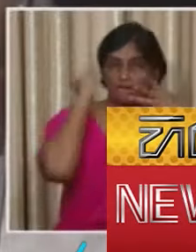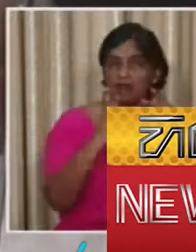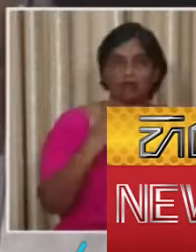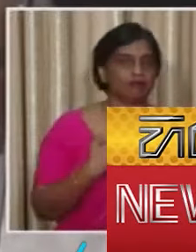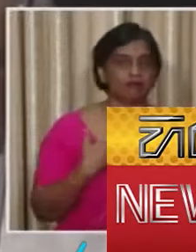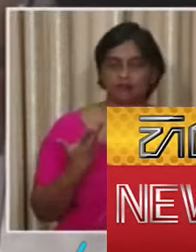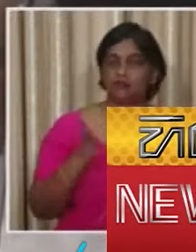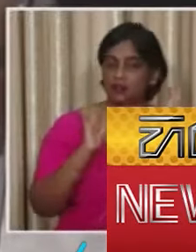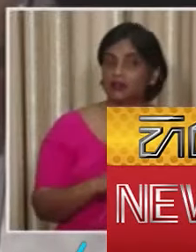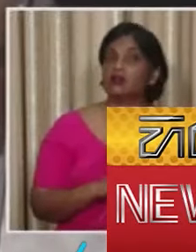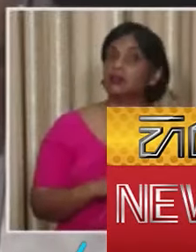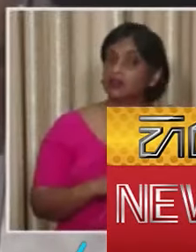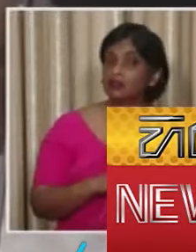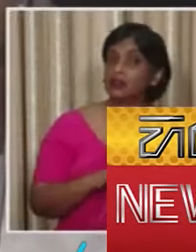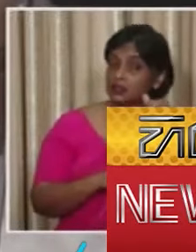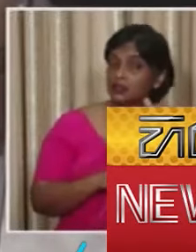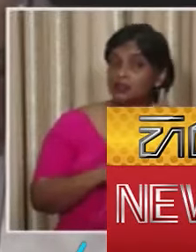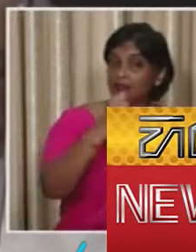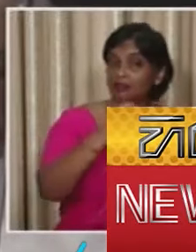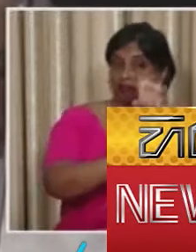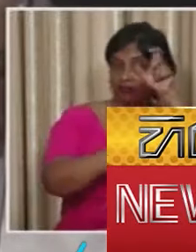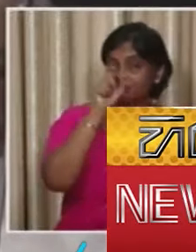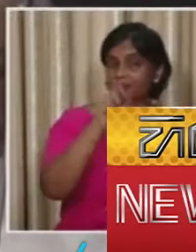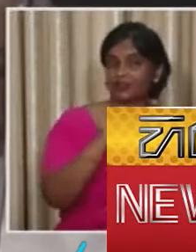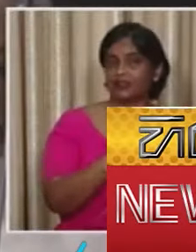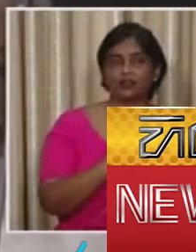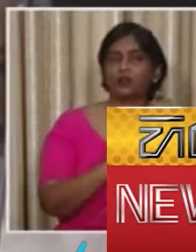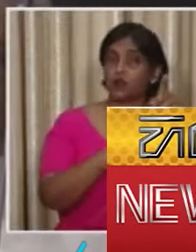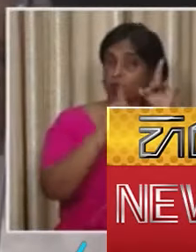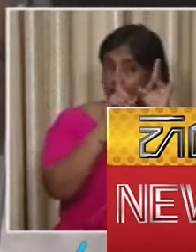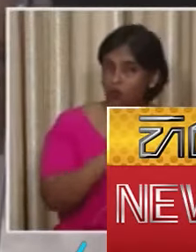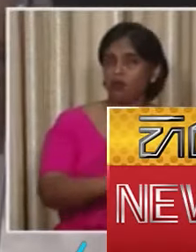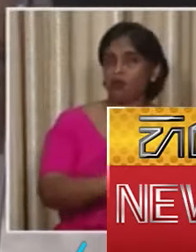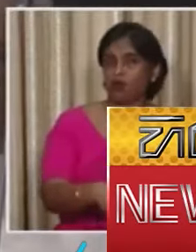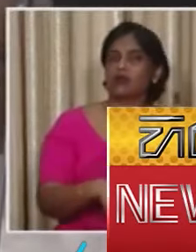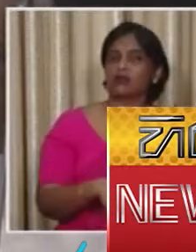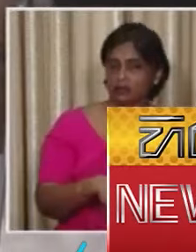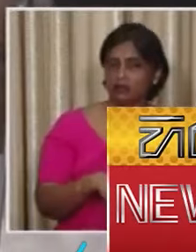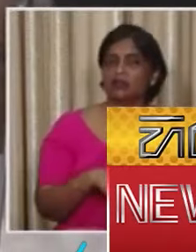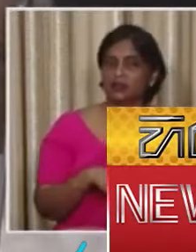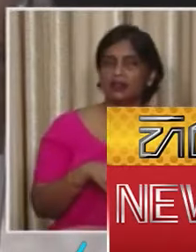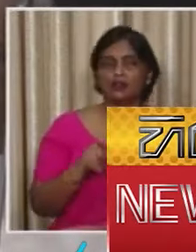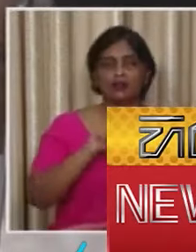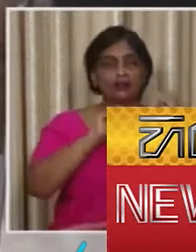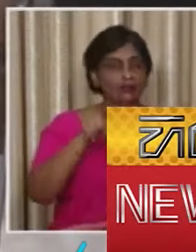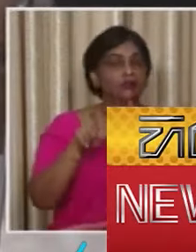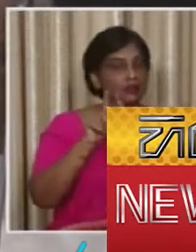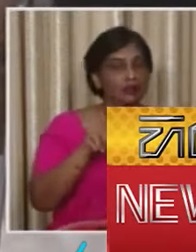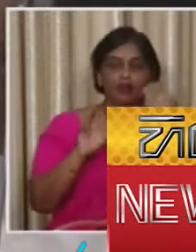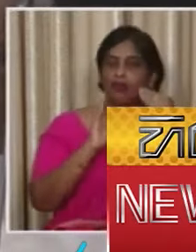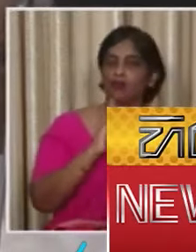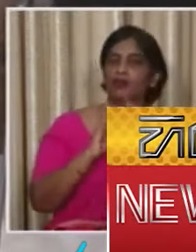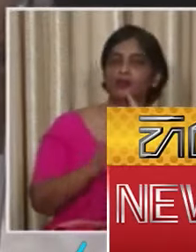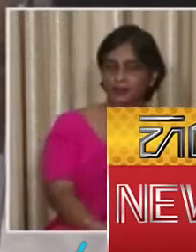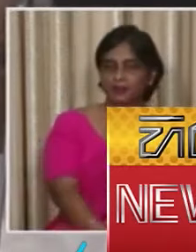නැහැ. හැබැයි ඔබතුමාගේ සමහර අනුගාමිකයන් කටයුතු කරන්න ඔබතුමාවත් විනාශ කරන්න. මම මේ පෝස්ටුවේ නීට අදාළ කරුණු ගැන